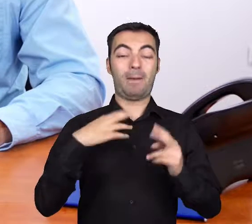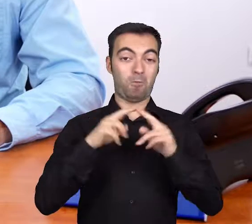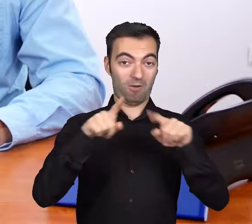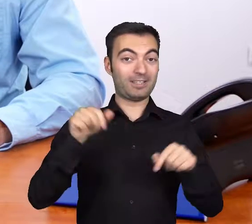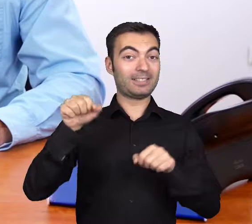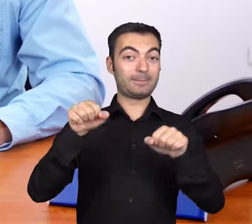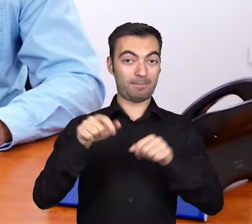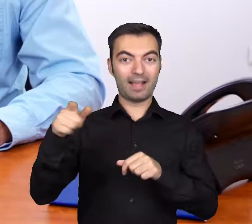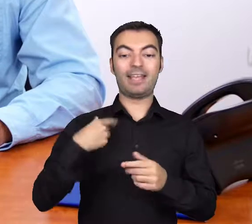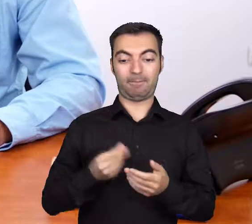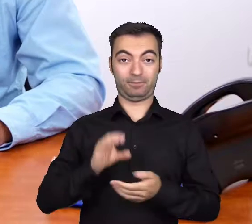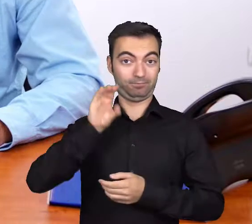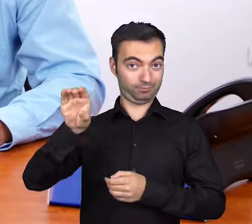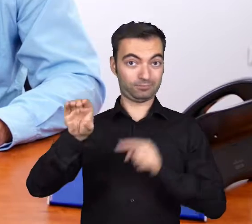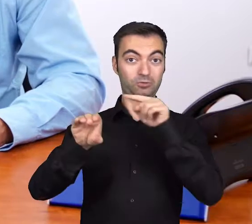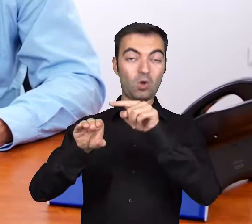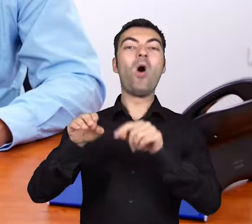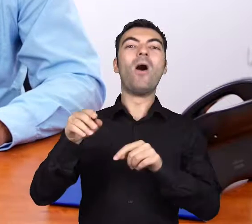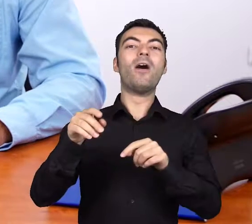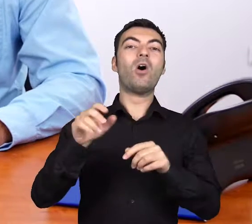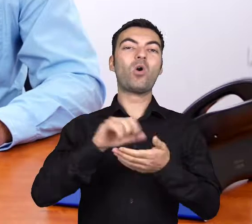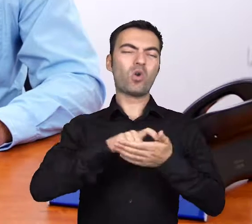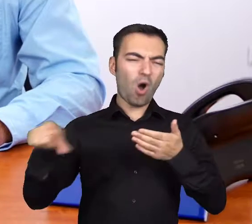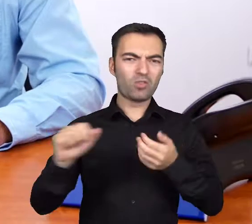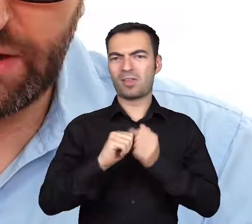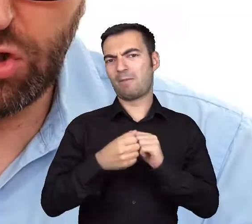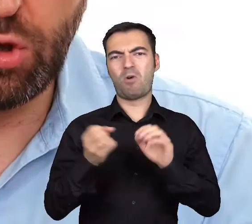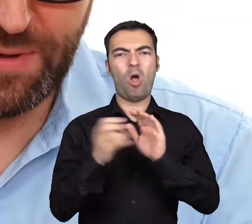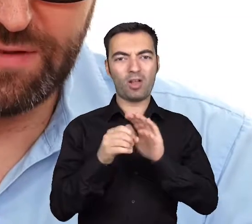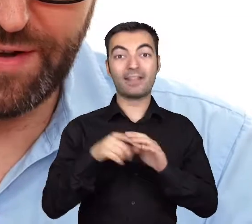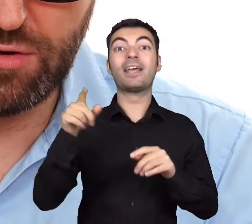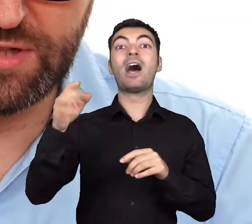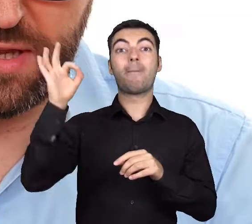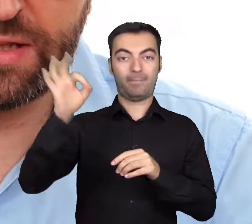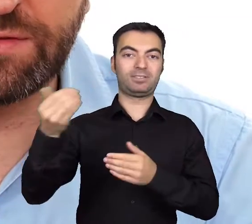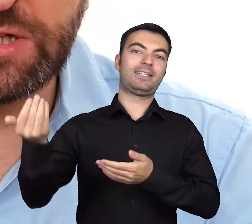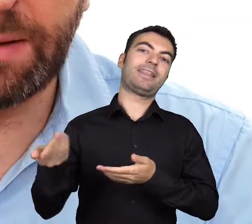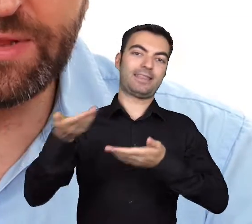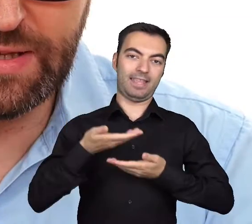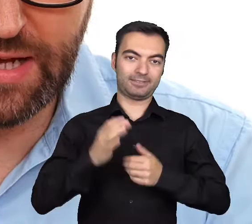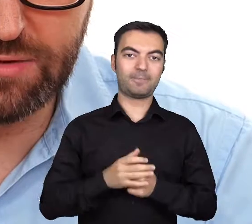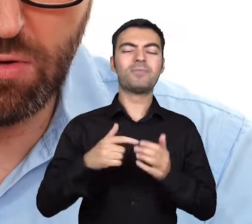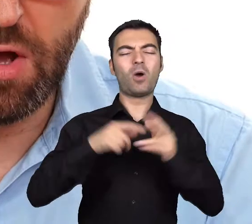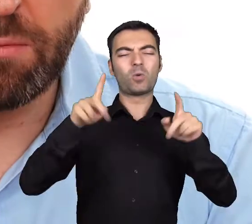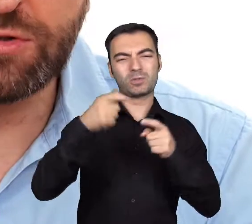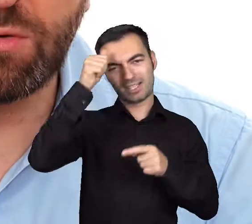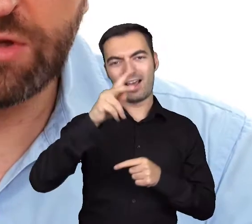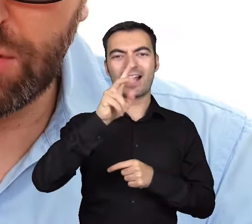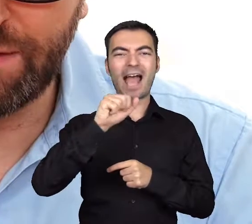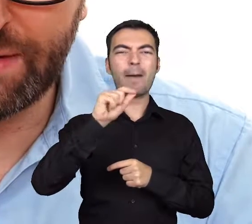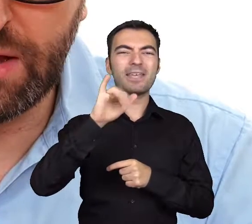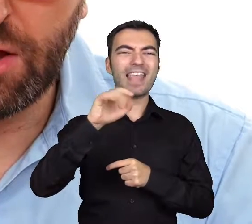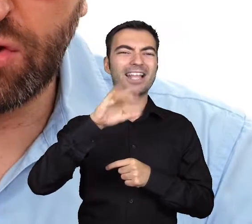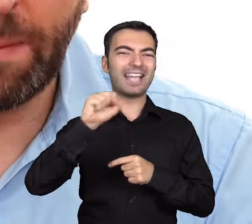się nam od pieniędzy wpłaconych na konto albo na lokatę. I to dopisywanie odsetek nazywa się kapitalizacją, bo są